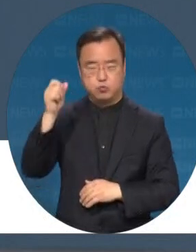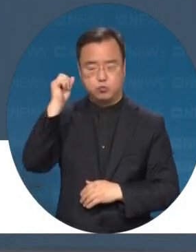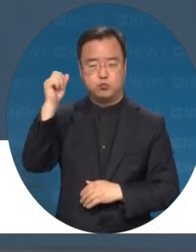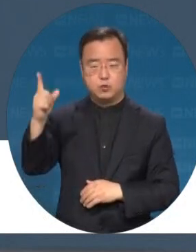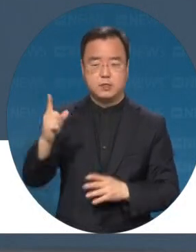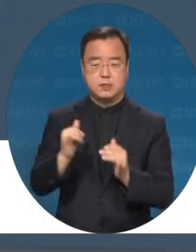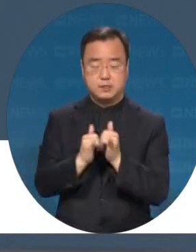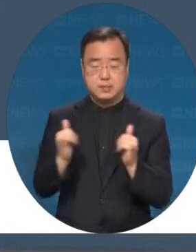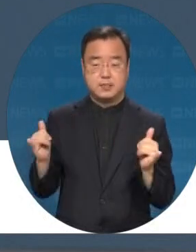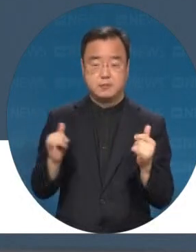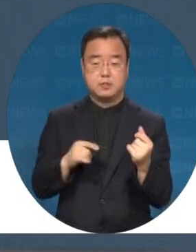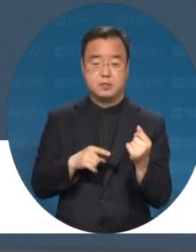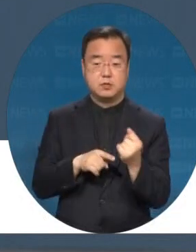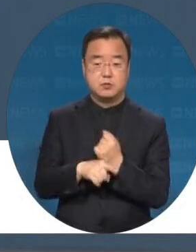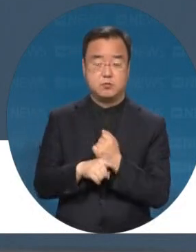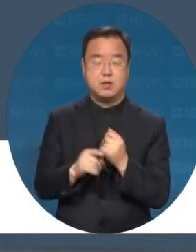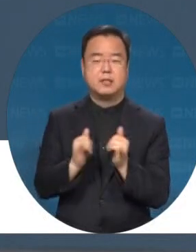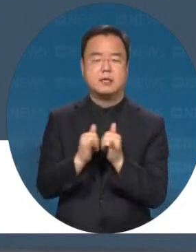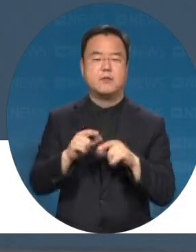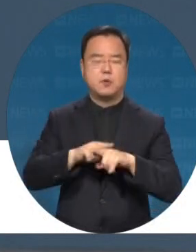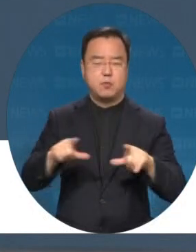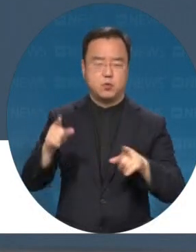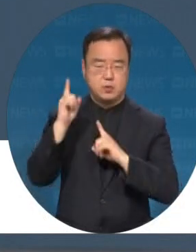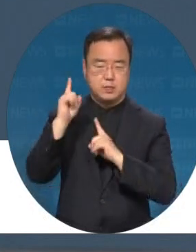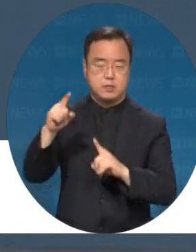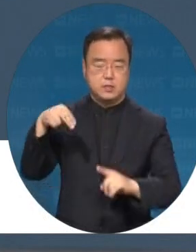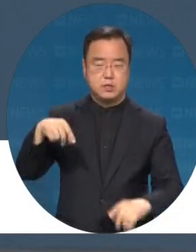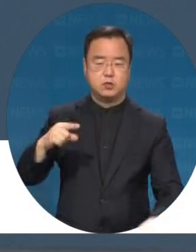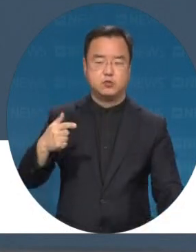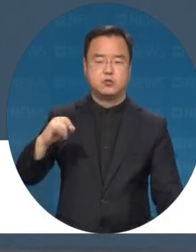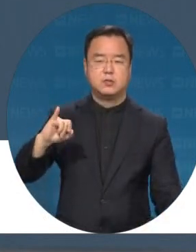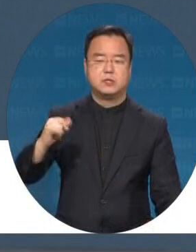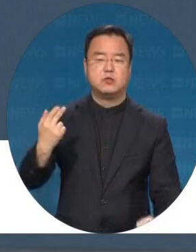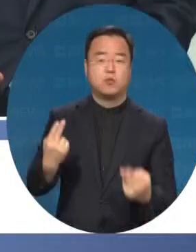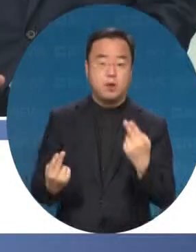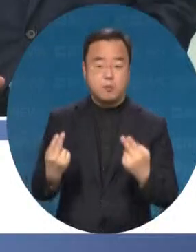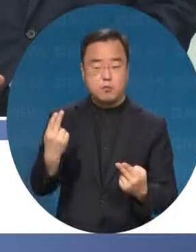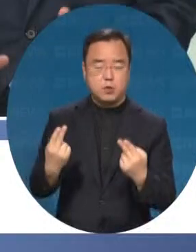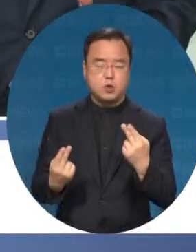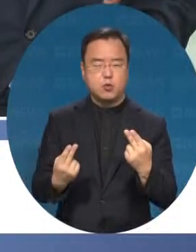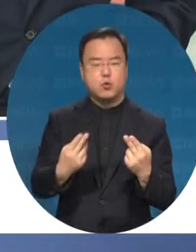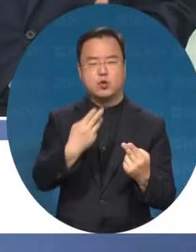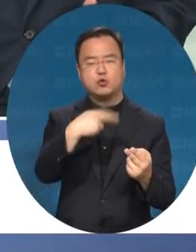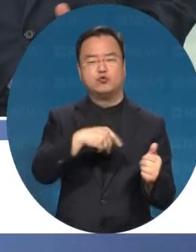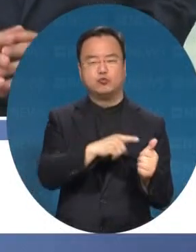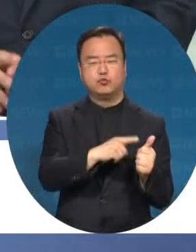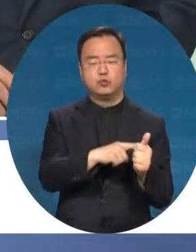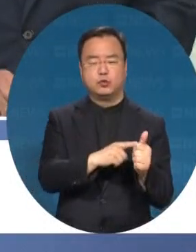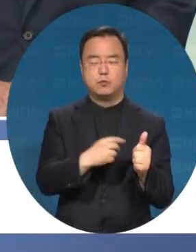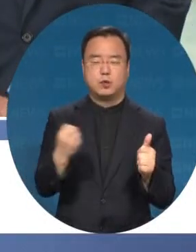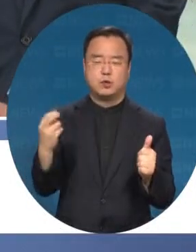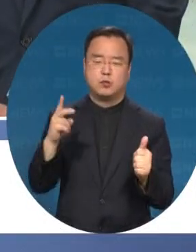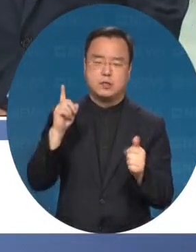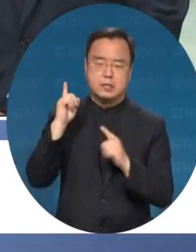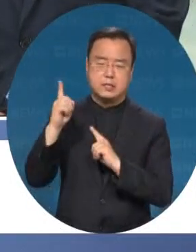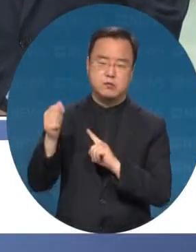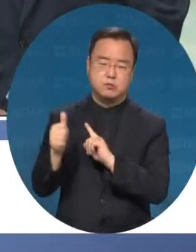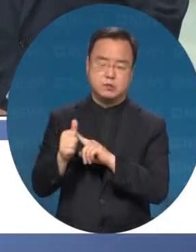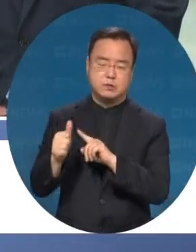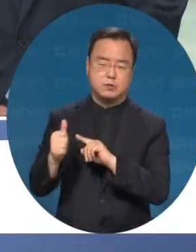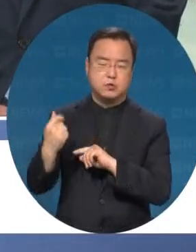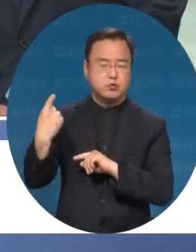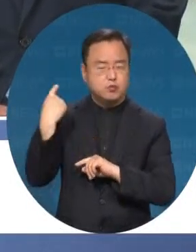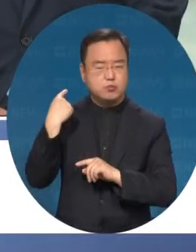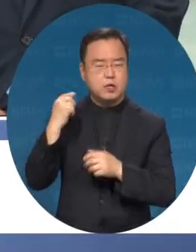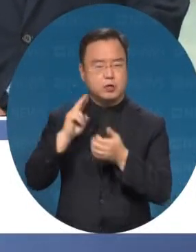사람들은 흔히 이순신과 비교하고 이순신의 그 그늘에 가려서 유성영어 존재를 잘